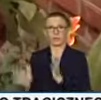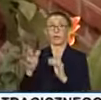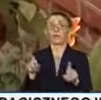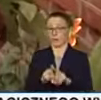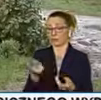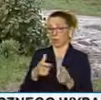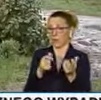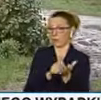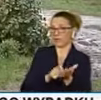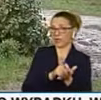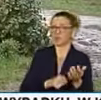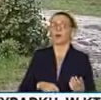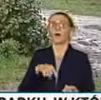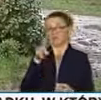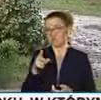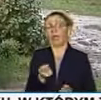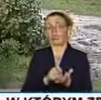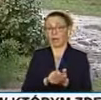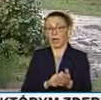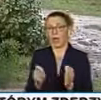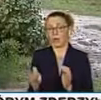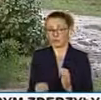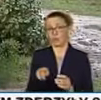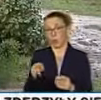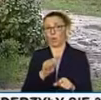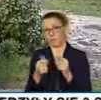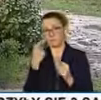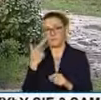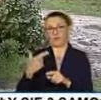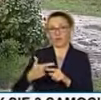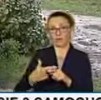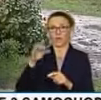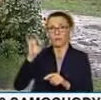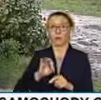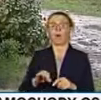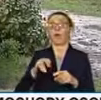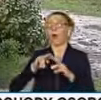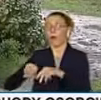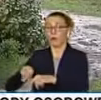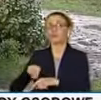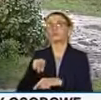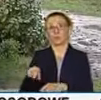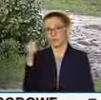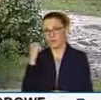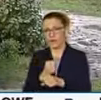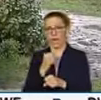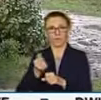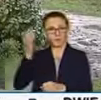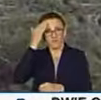także nasion. Nasiona to jest na pewno jakieś tam, bym powiedział, 20%, a reszta to jest właśnie praca, wiedza